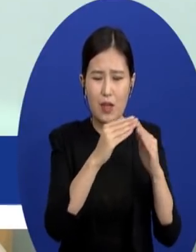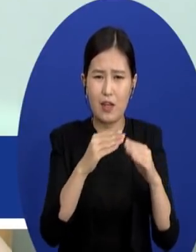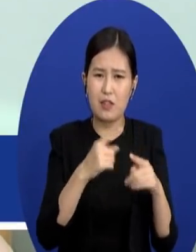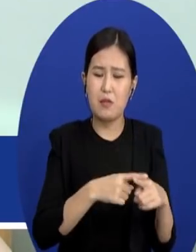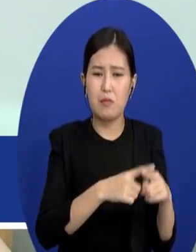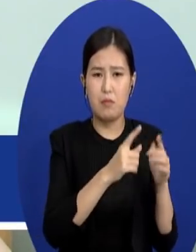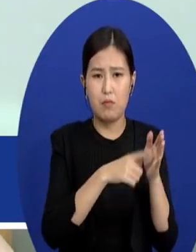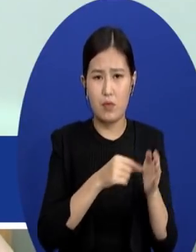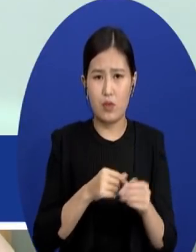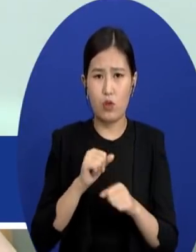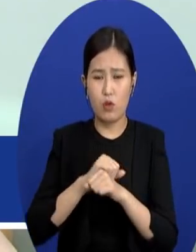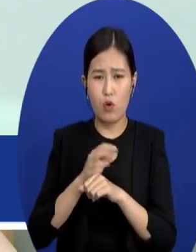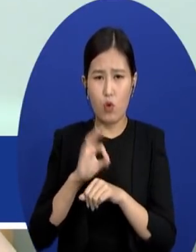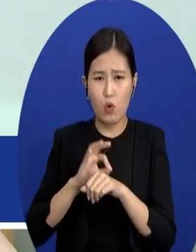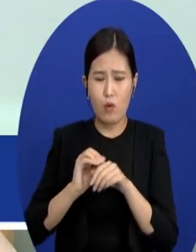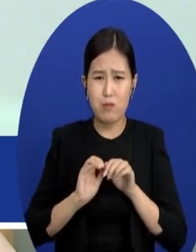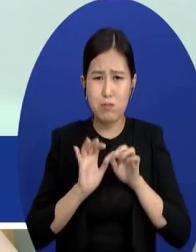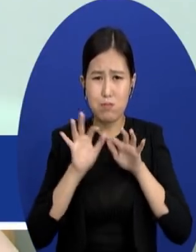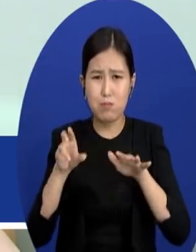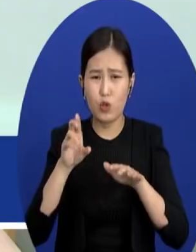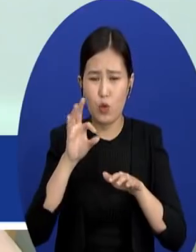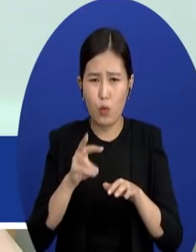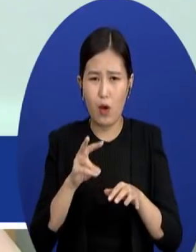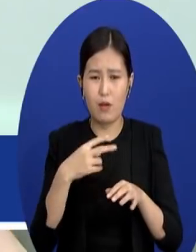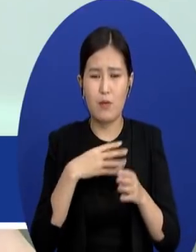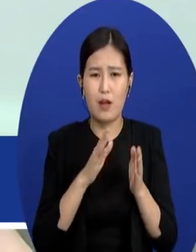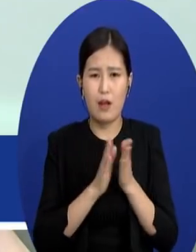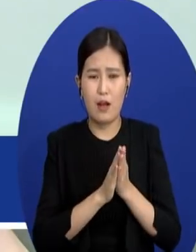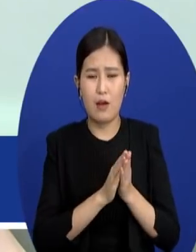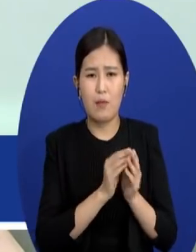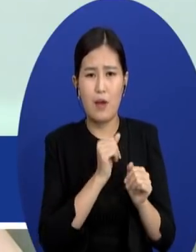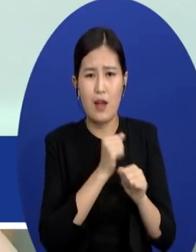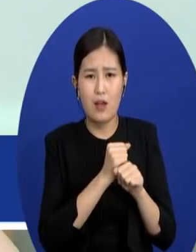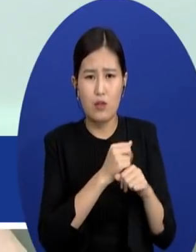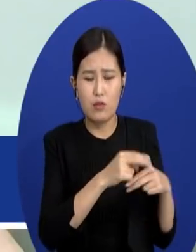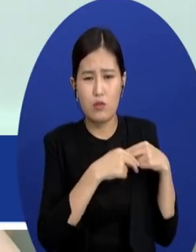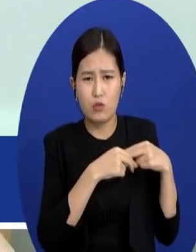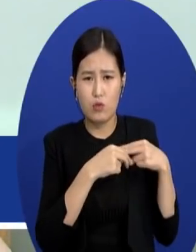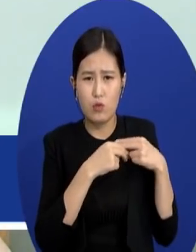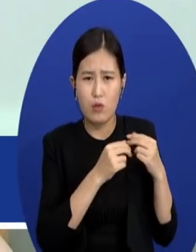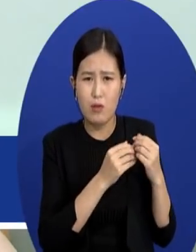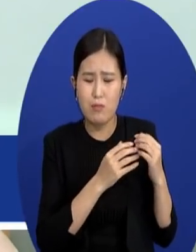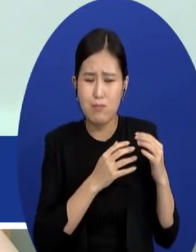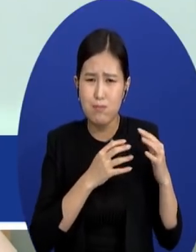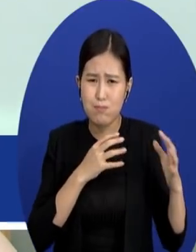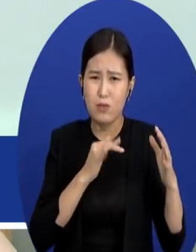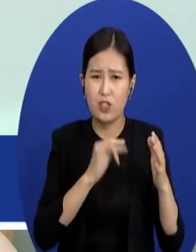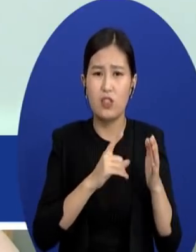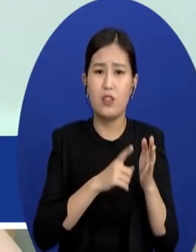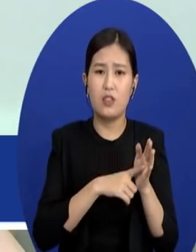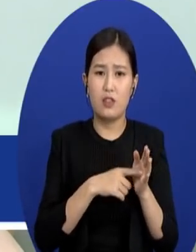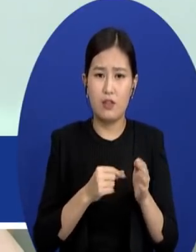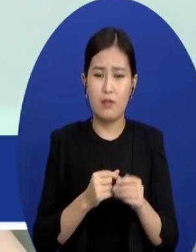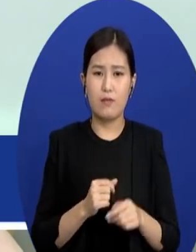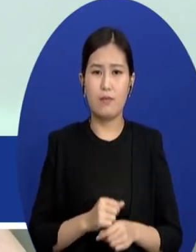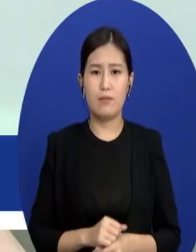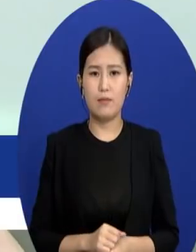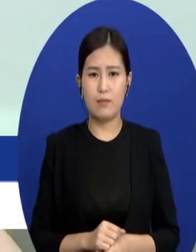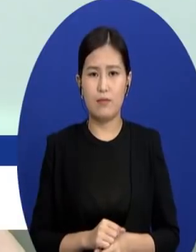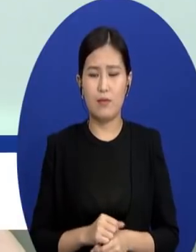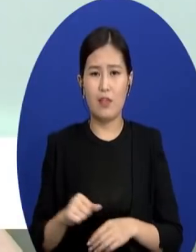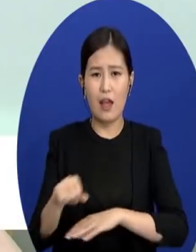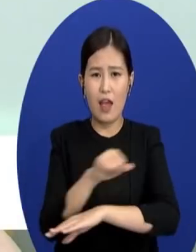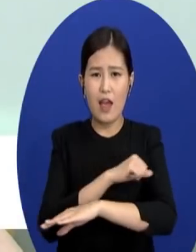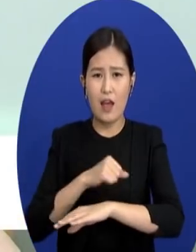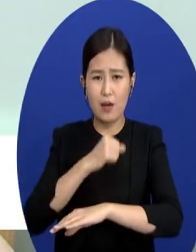бол бид нарт бол зайлшгүй бас хүн хүчний хэрэгцээ одоо нөөц тийм ийм юмуд бий болно. Улмаар бас ангийн сэр дарга нар маань